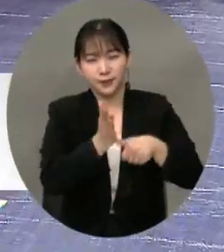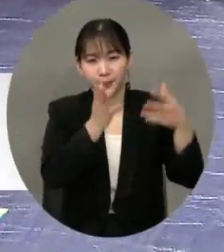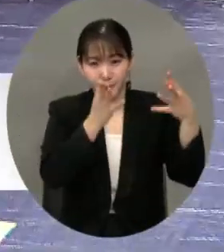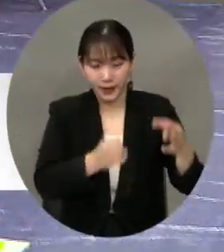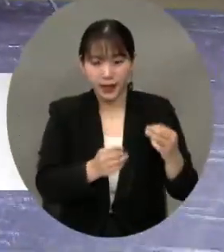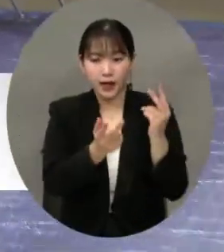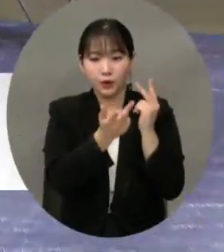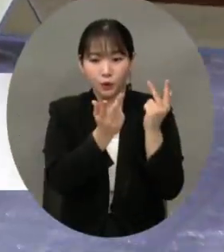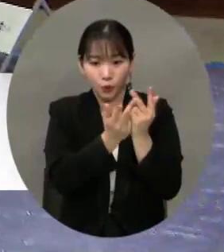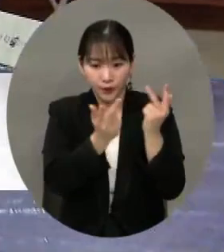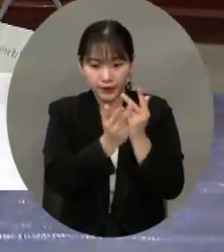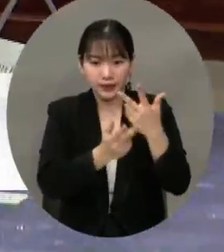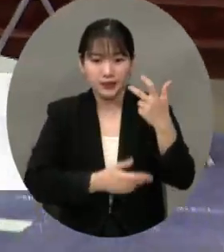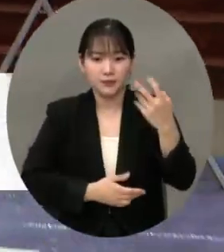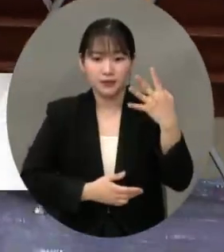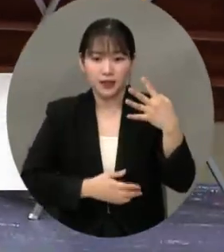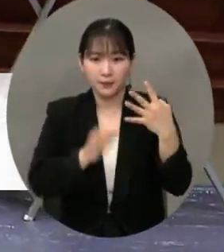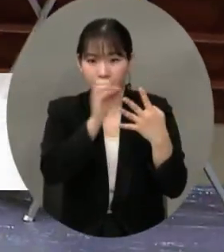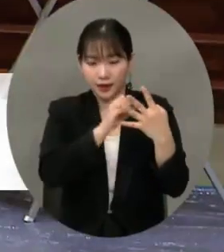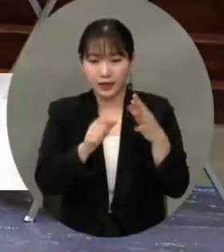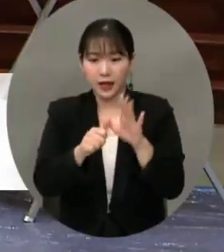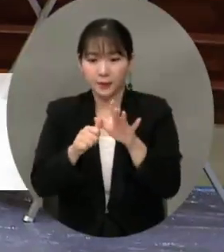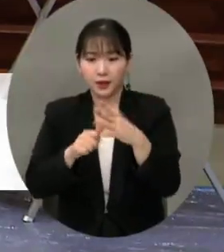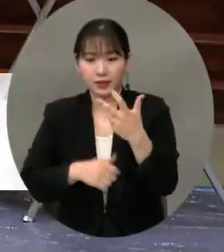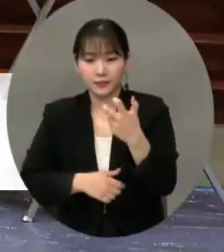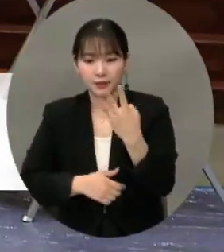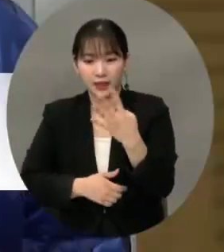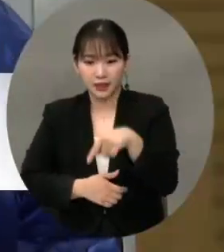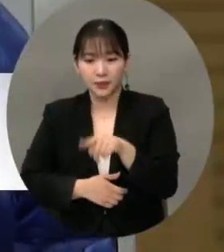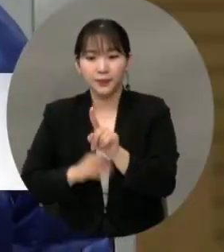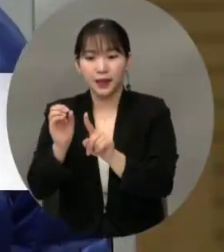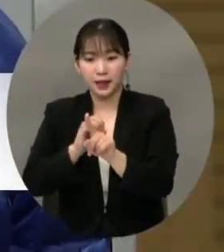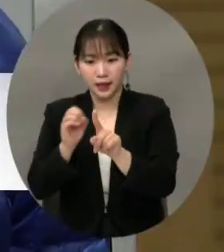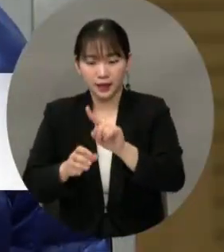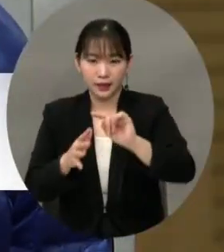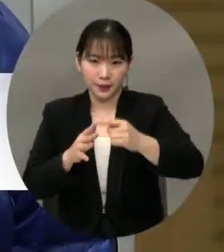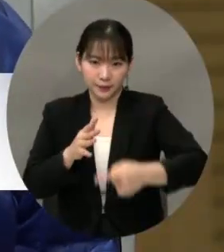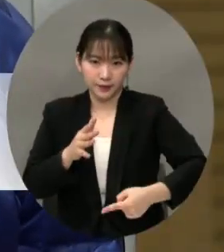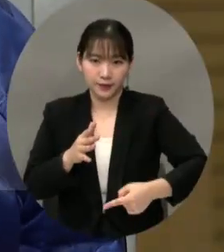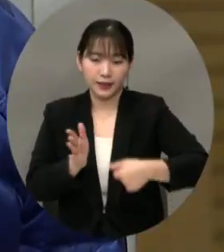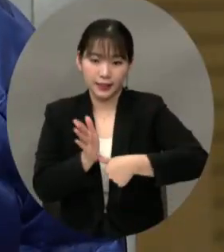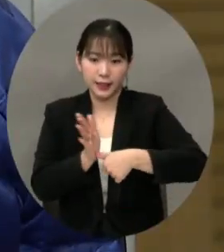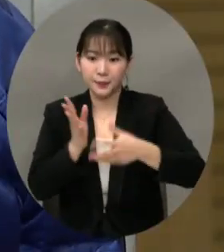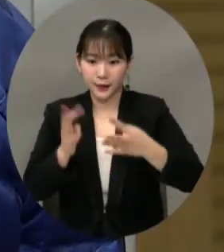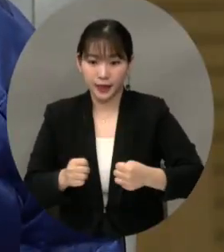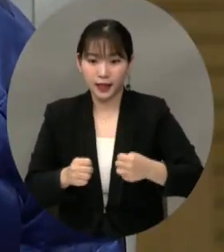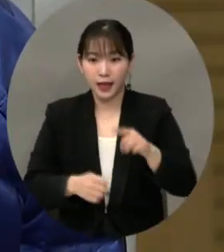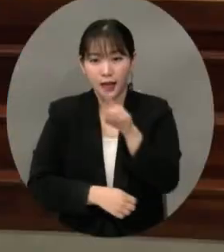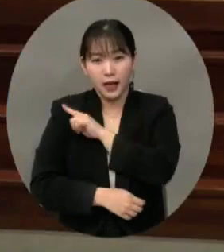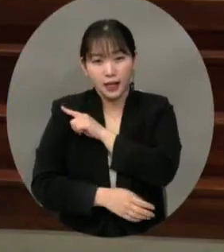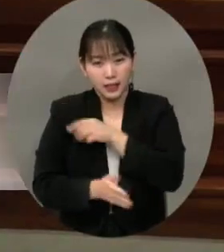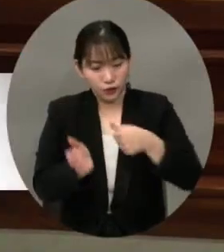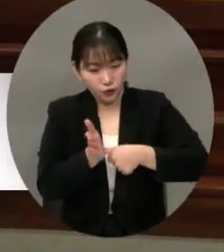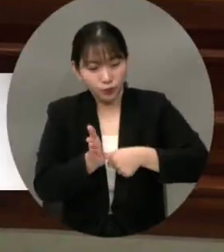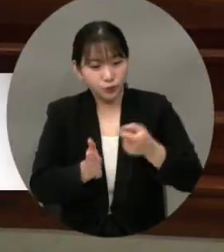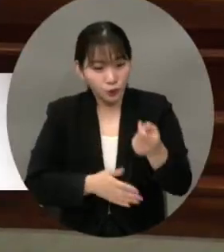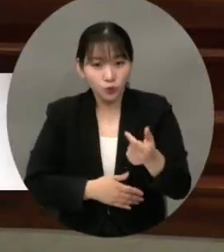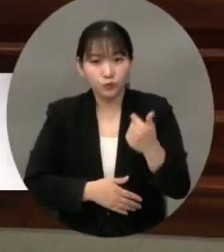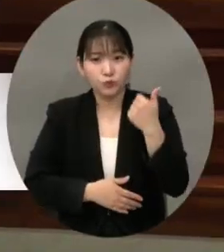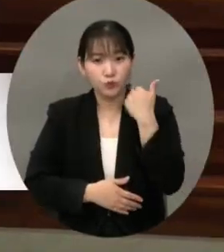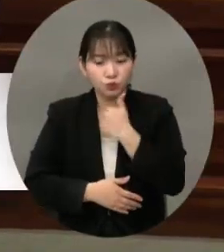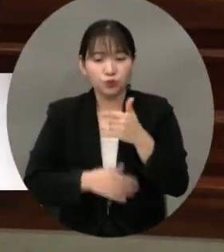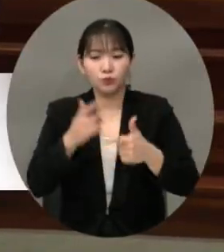곡성 74.3%, 함평 74.1%가 뒤를 이었습니다. 가장 투표율이 낮은 지역은